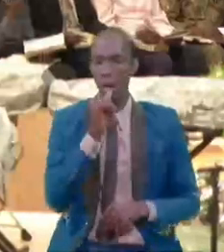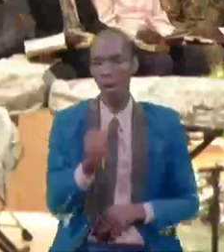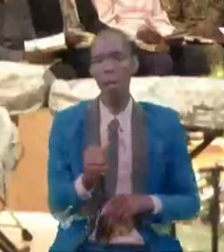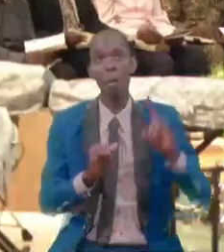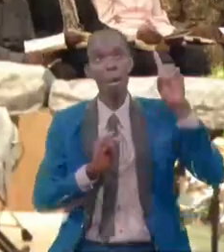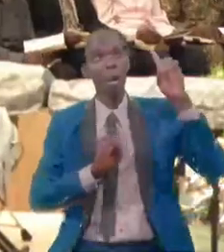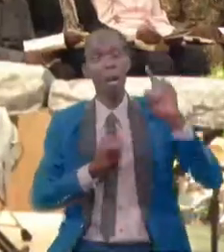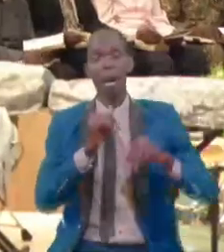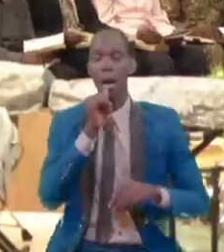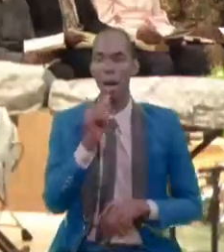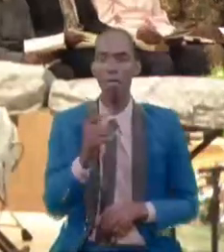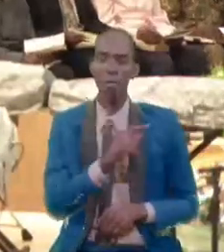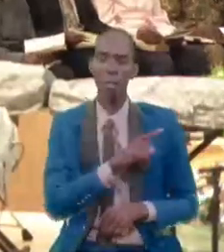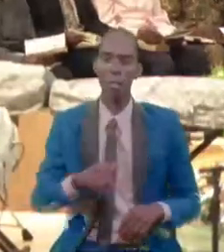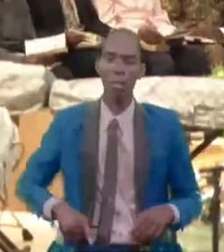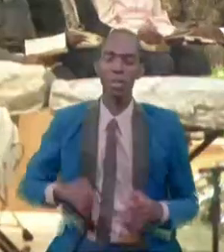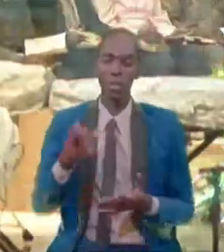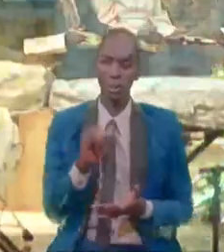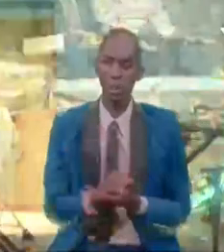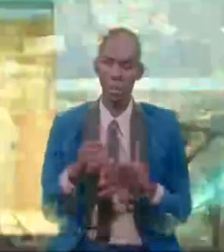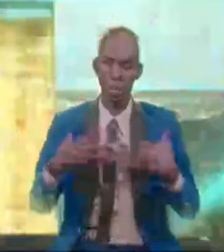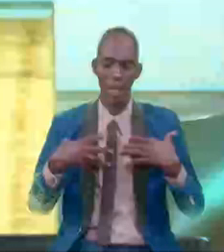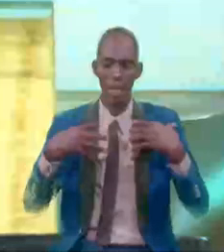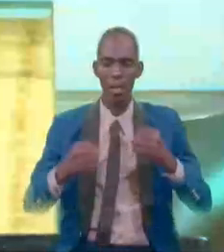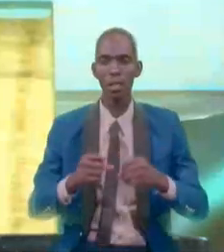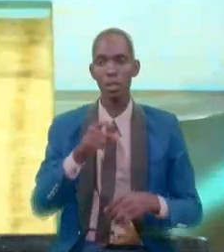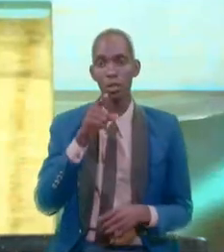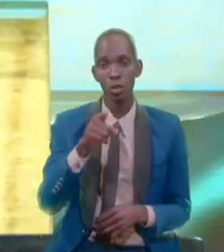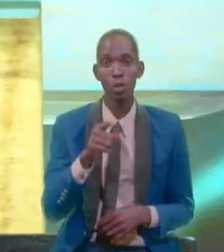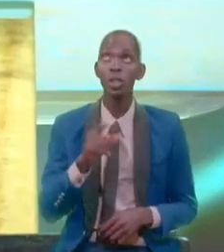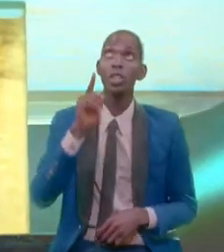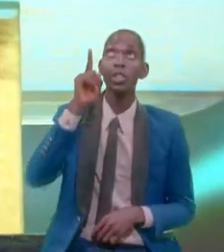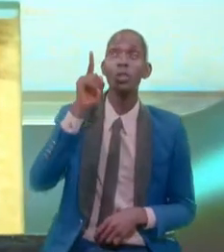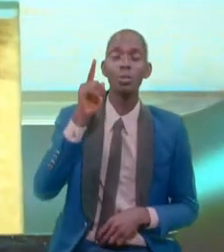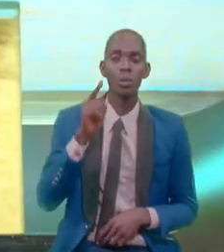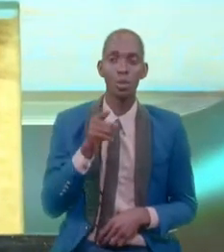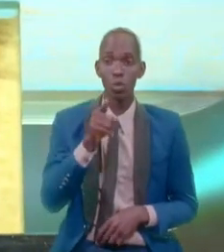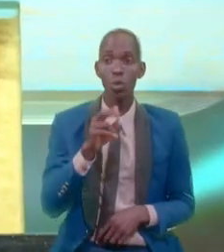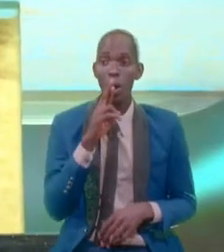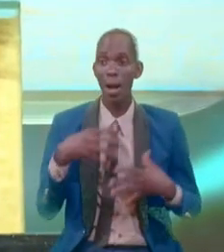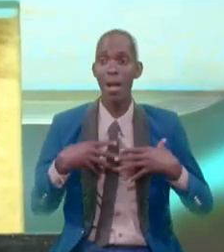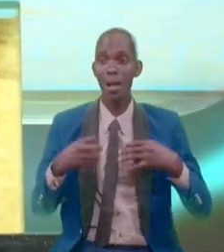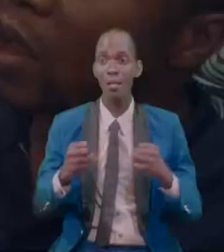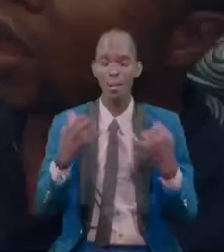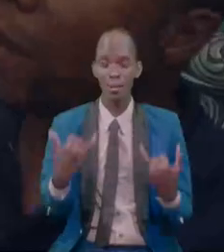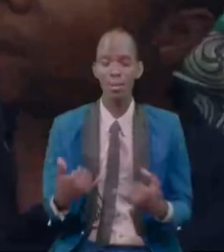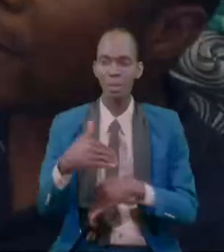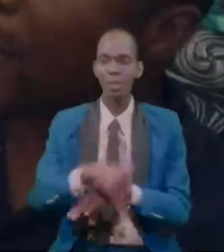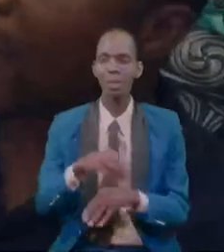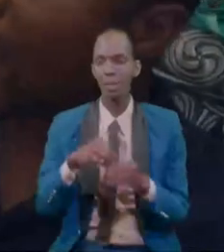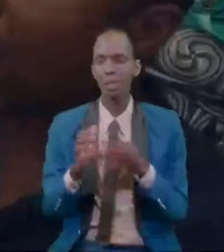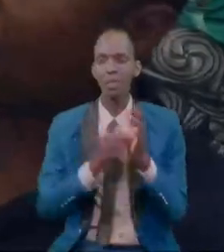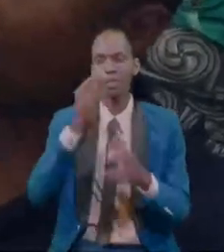Je suis l'Éternel qui te guérit. Vous êtes guéri ce soir au nom de